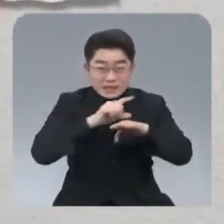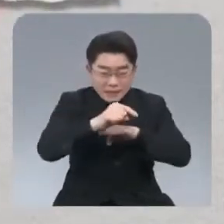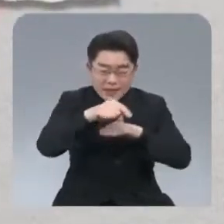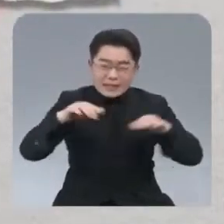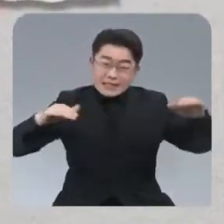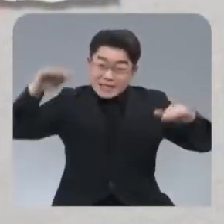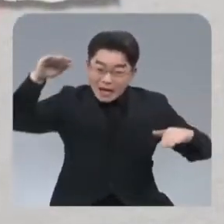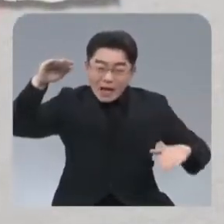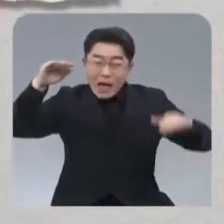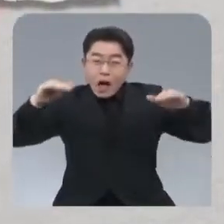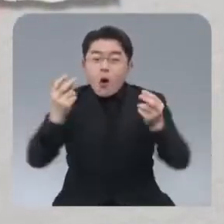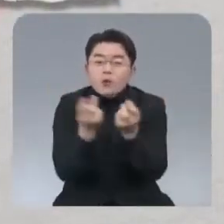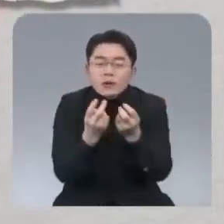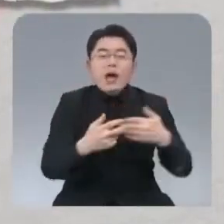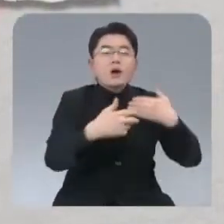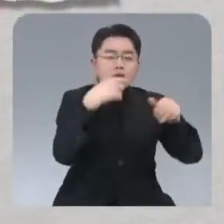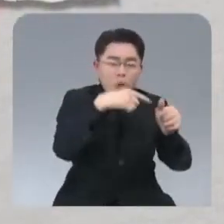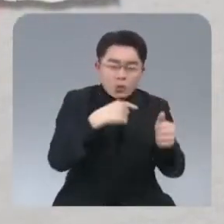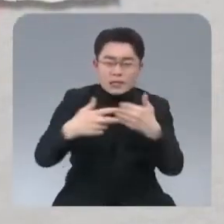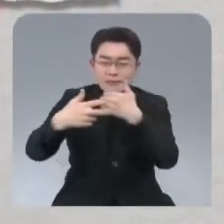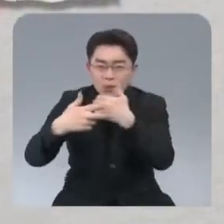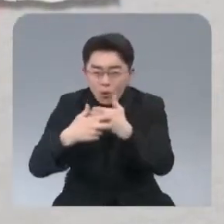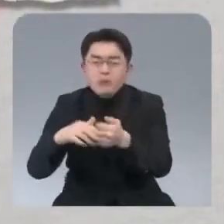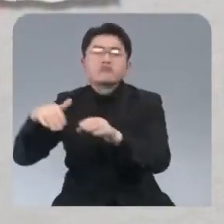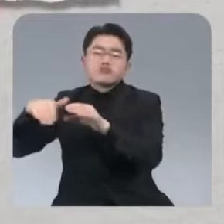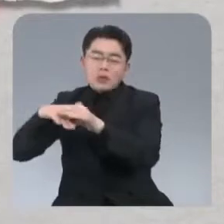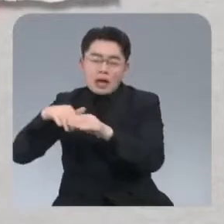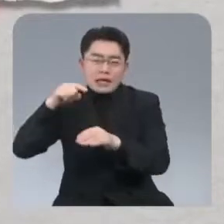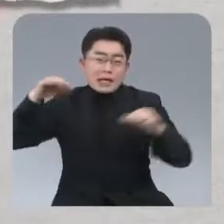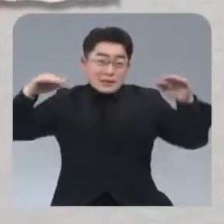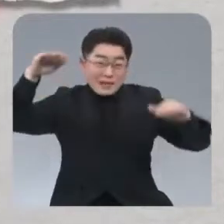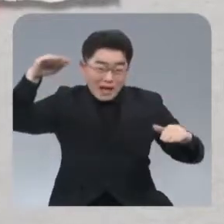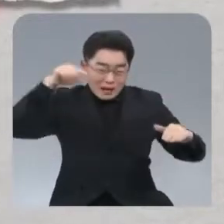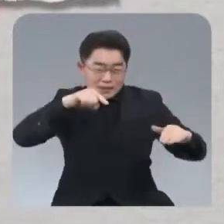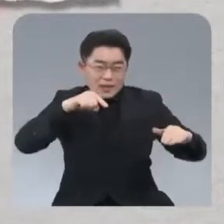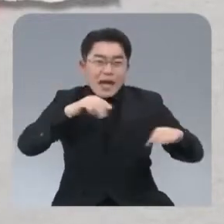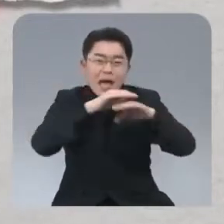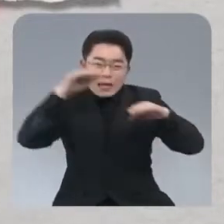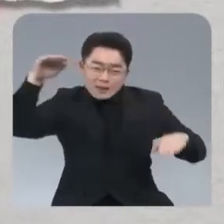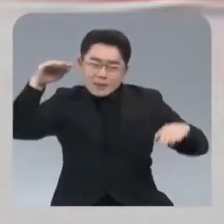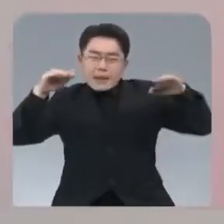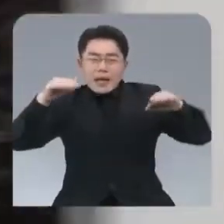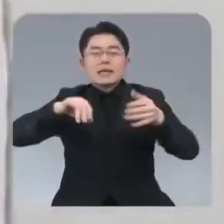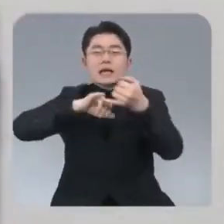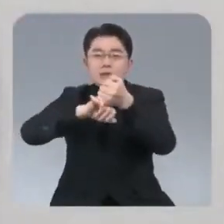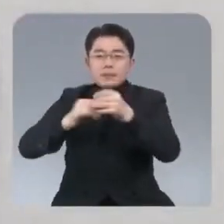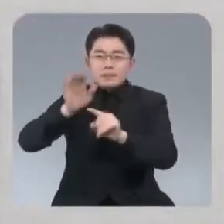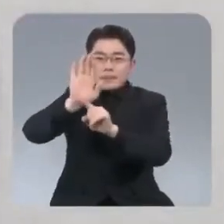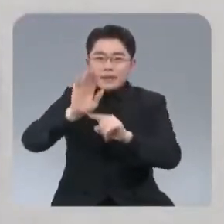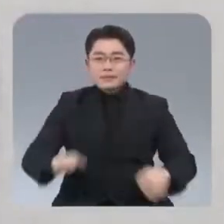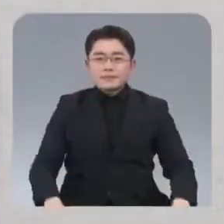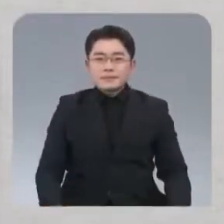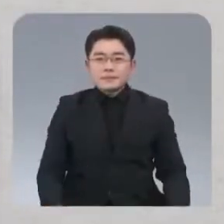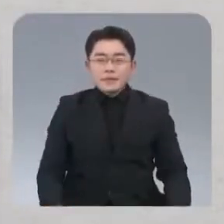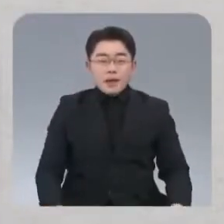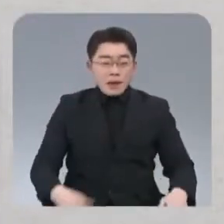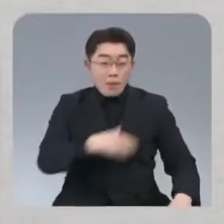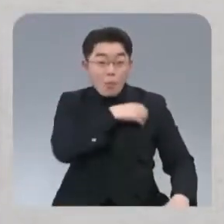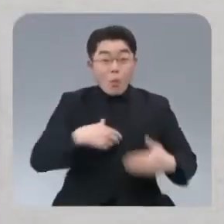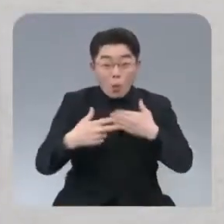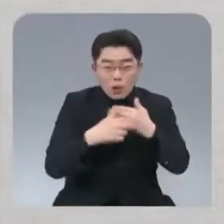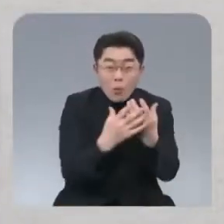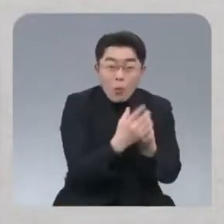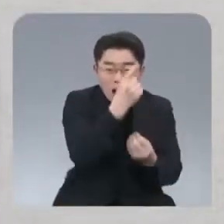교육 의료 문화 부분 격차 의도를 3대 공약으로 내놨습니다 통합 보 건설을 운영해